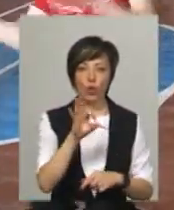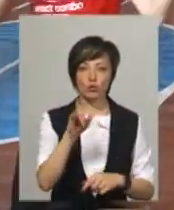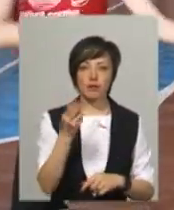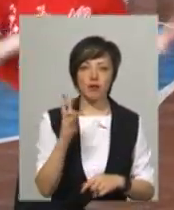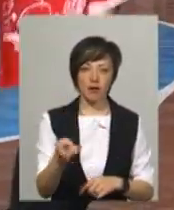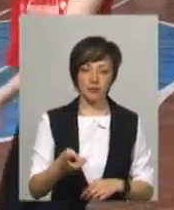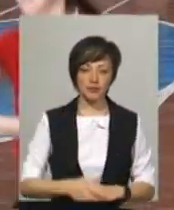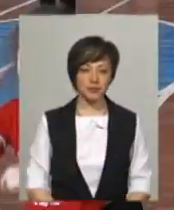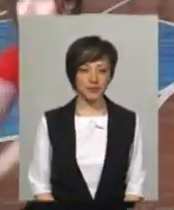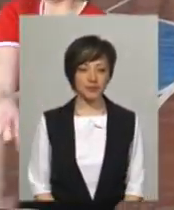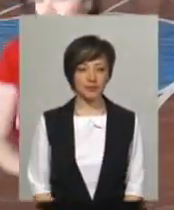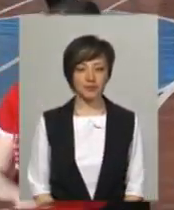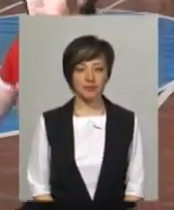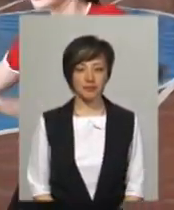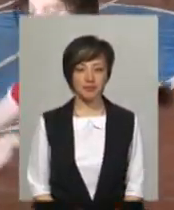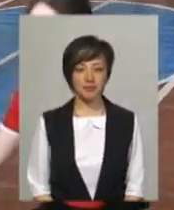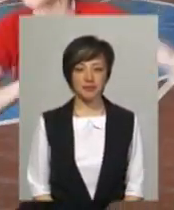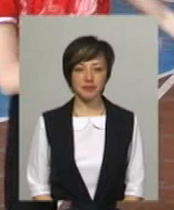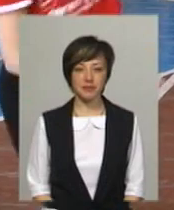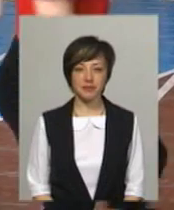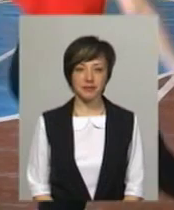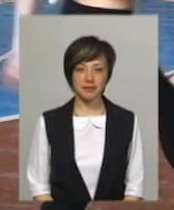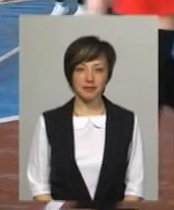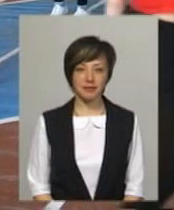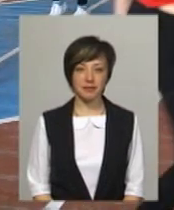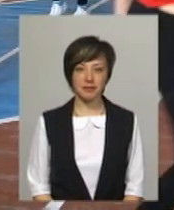Світлана Поробок, Іван Мовчан, Дем'ян Цегольник. Новини Поділля Центр.